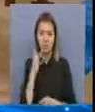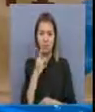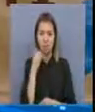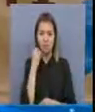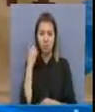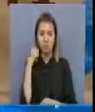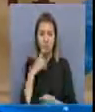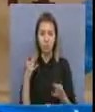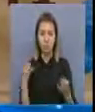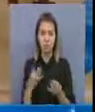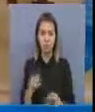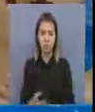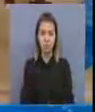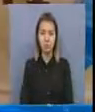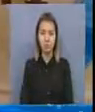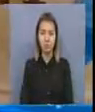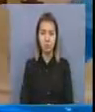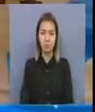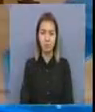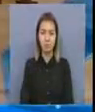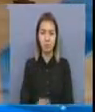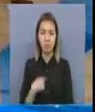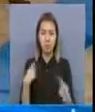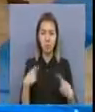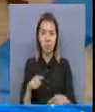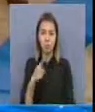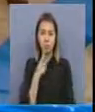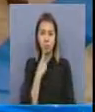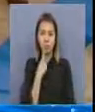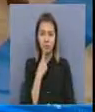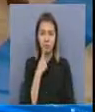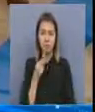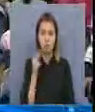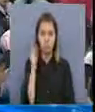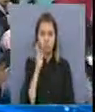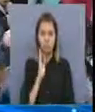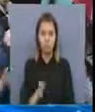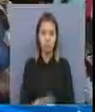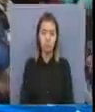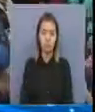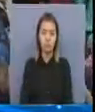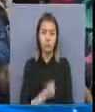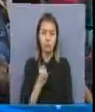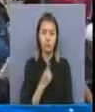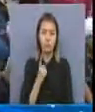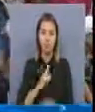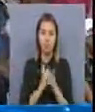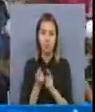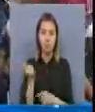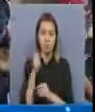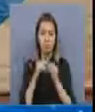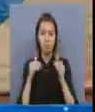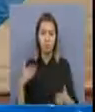өте жақсы білу керек. Мен басқа тілді тілдерді әлі меңгеріп жатырмын. Бірінші ауысымға демалуға келген